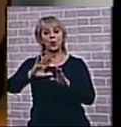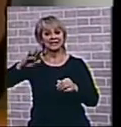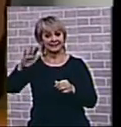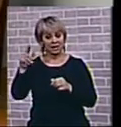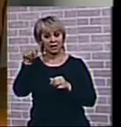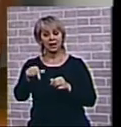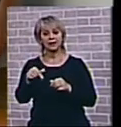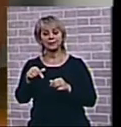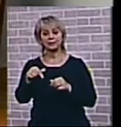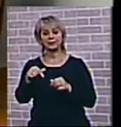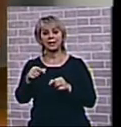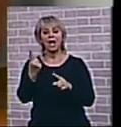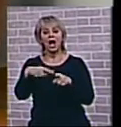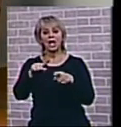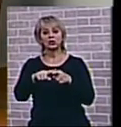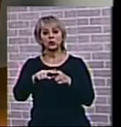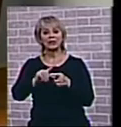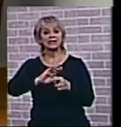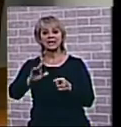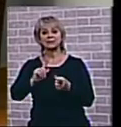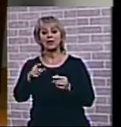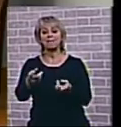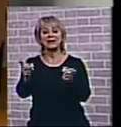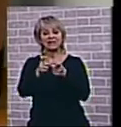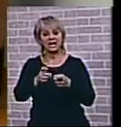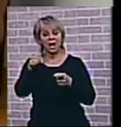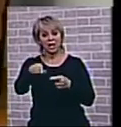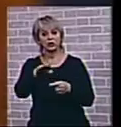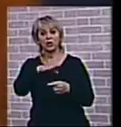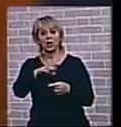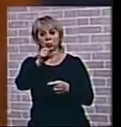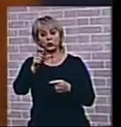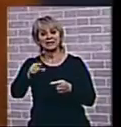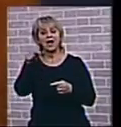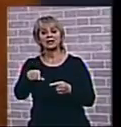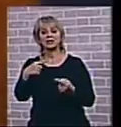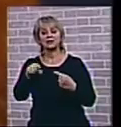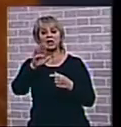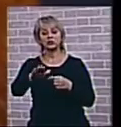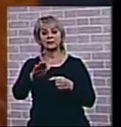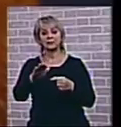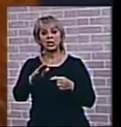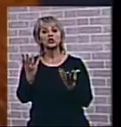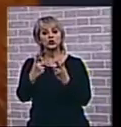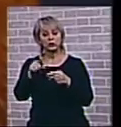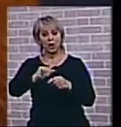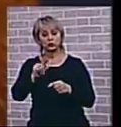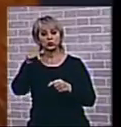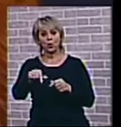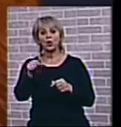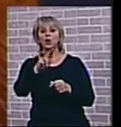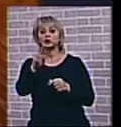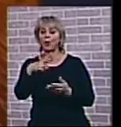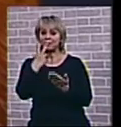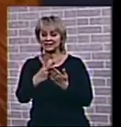зеркало, которое неизменно привлекает наших посетителей. И они даже считают, что тот,